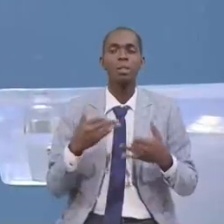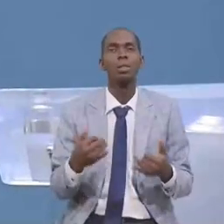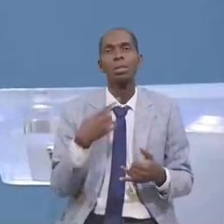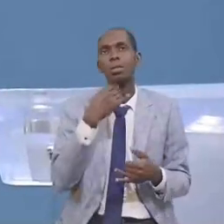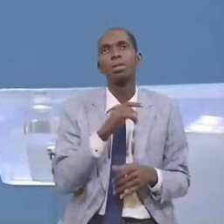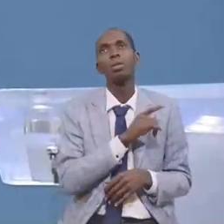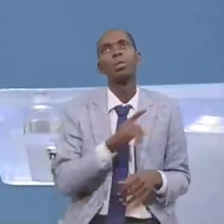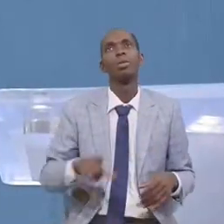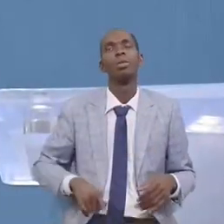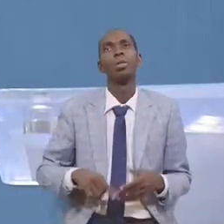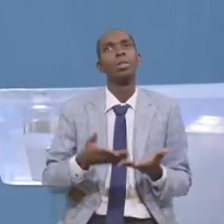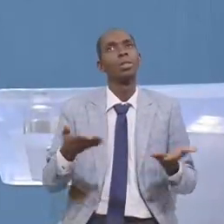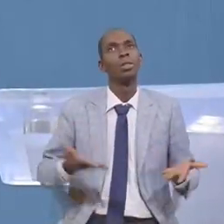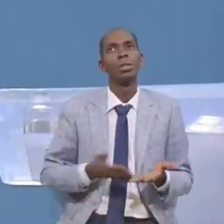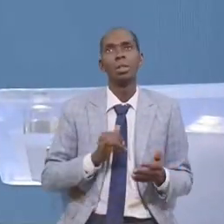Il dit, Seigneur, me voici.